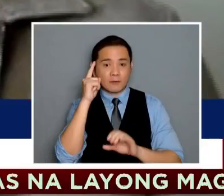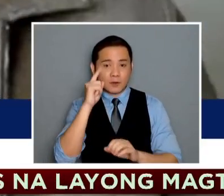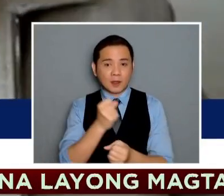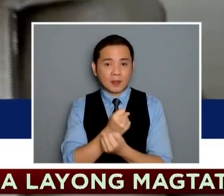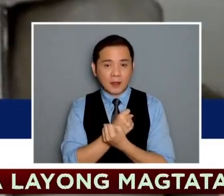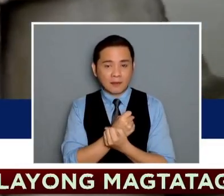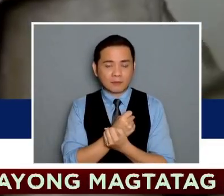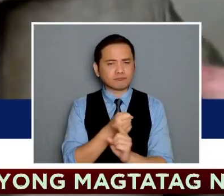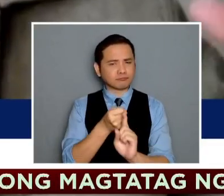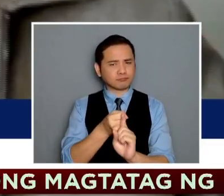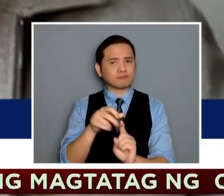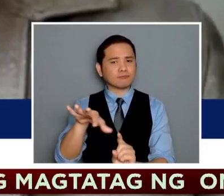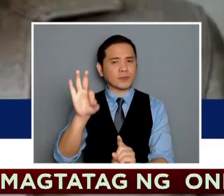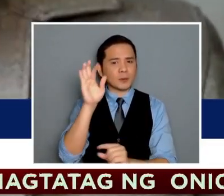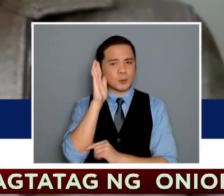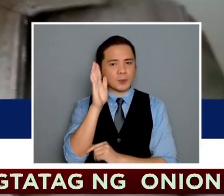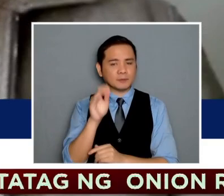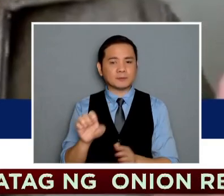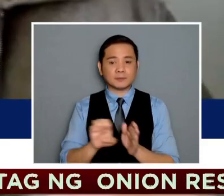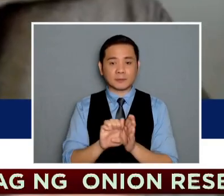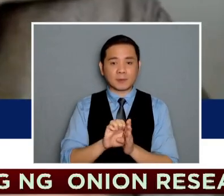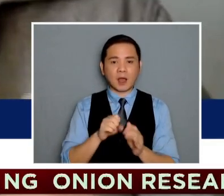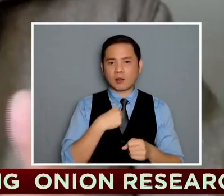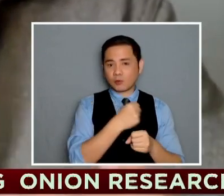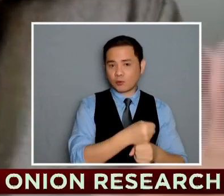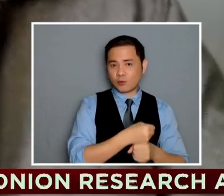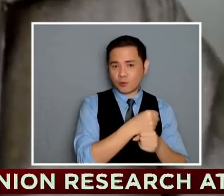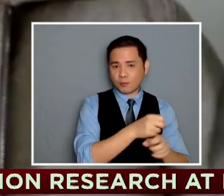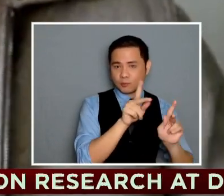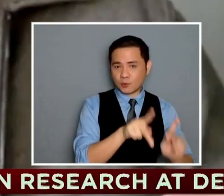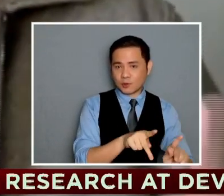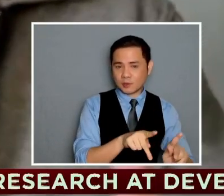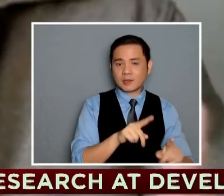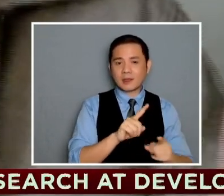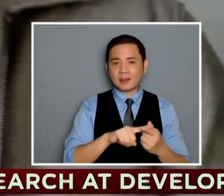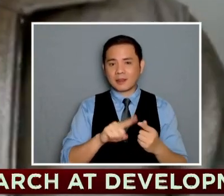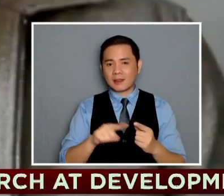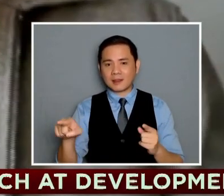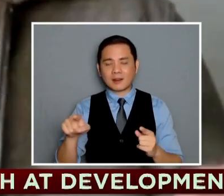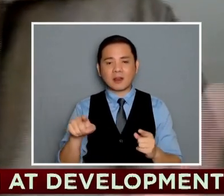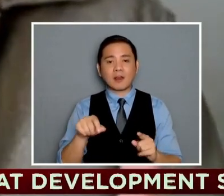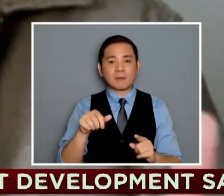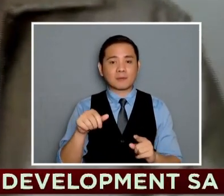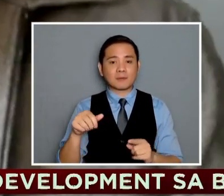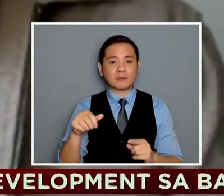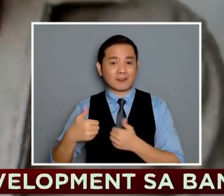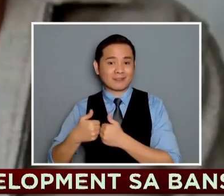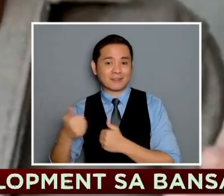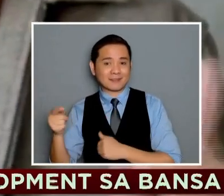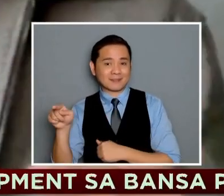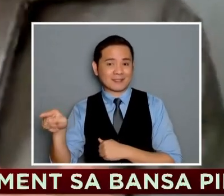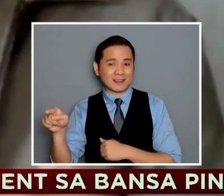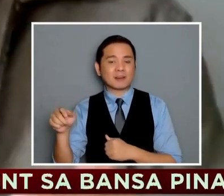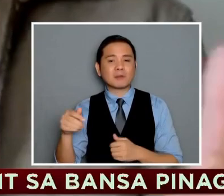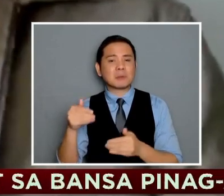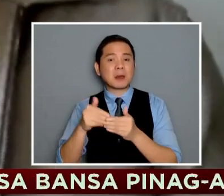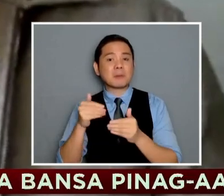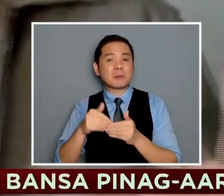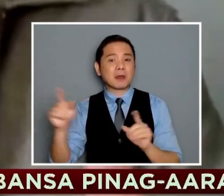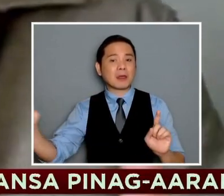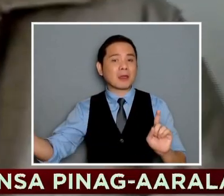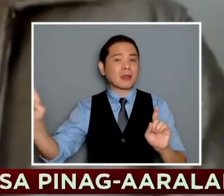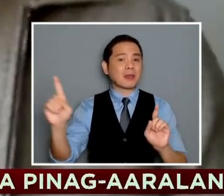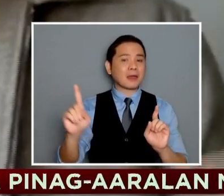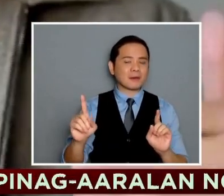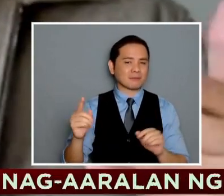when I was trying to court someone else. Tapos si love, nandun pala sa paligid ko lang. And, hindi mo ako pinapansin. Friends